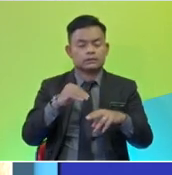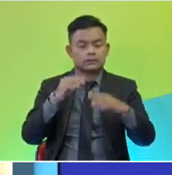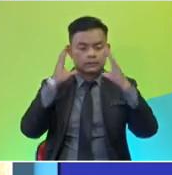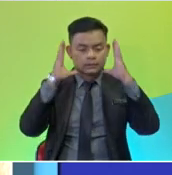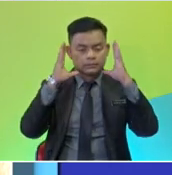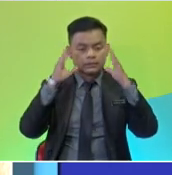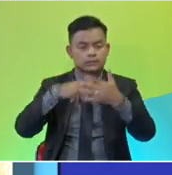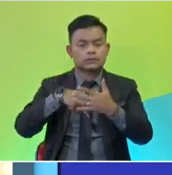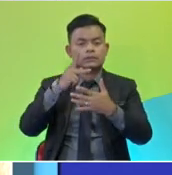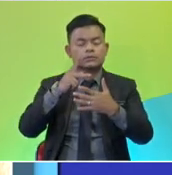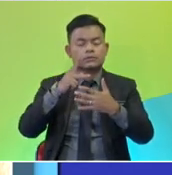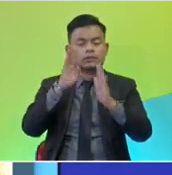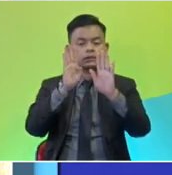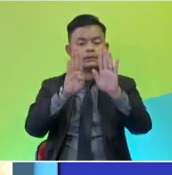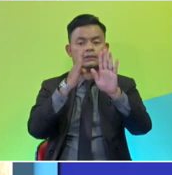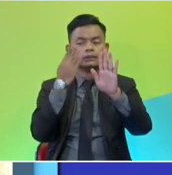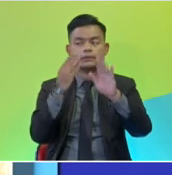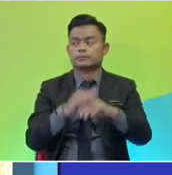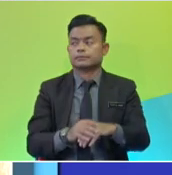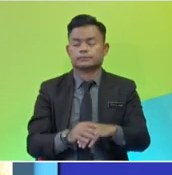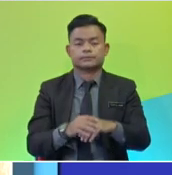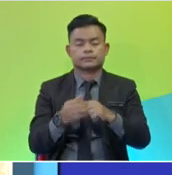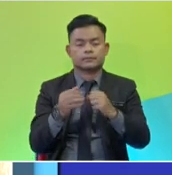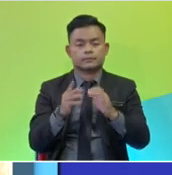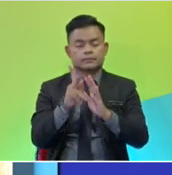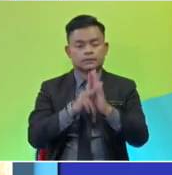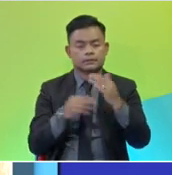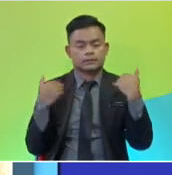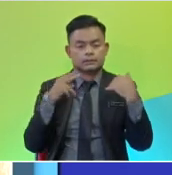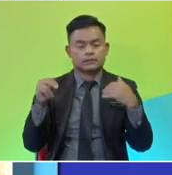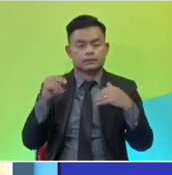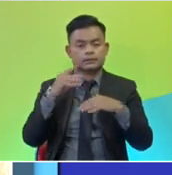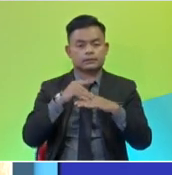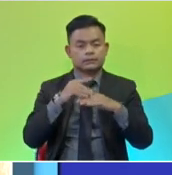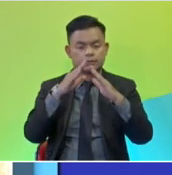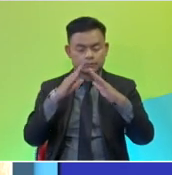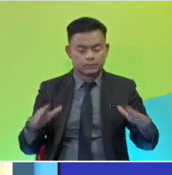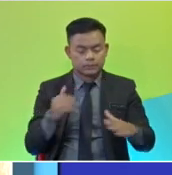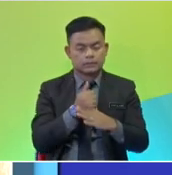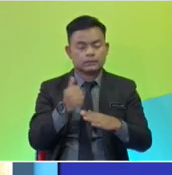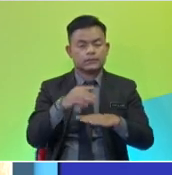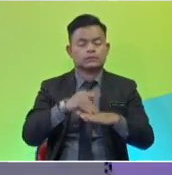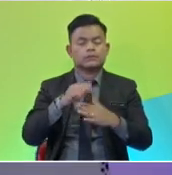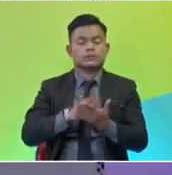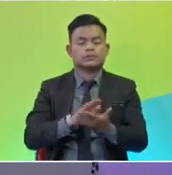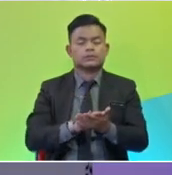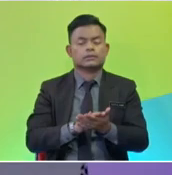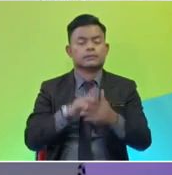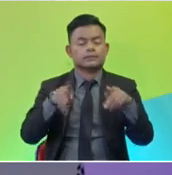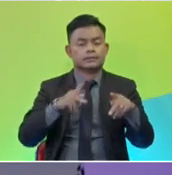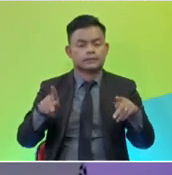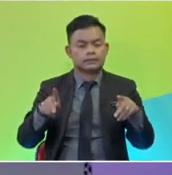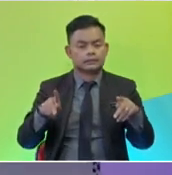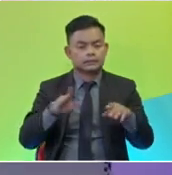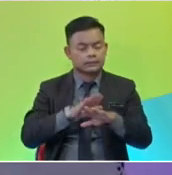tingkap okey situasi ni juga ada di rumah di di sekolah pun ada juga okey kita kena pastikan kita tidak